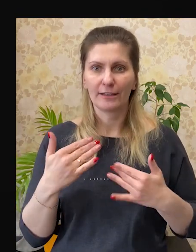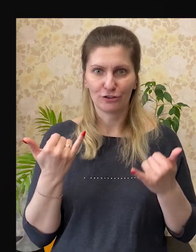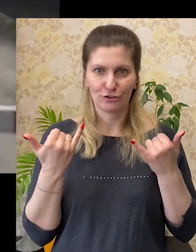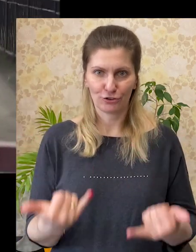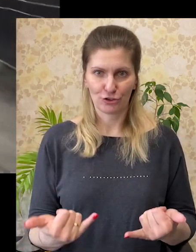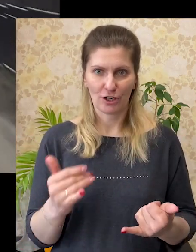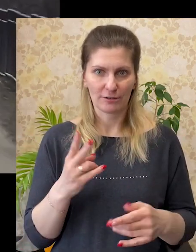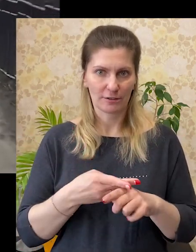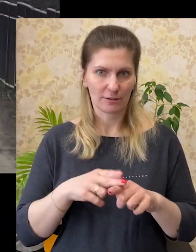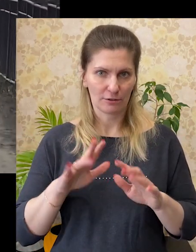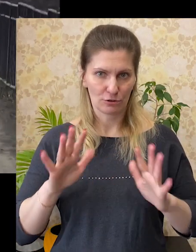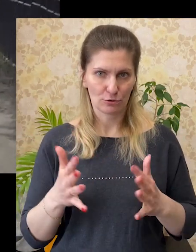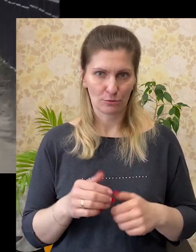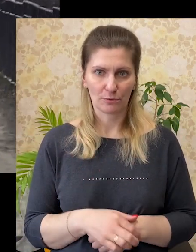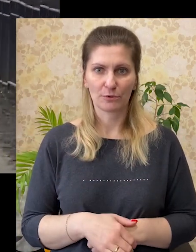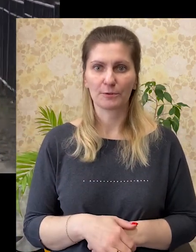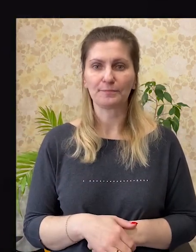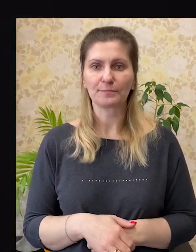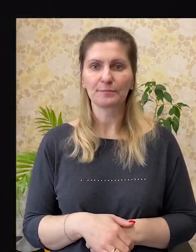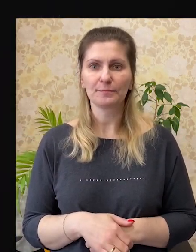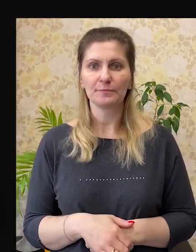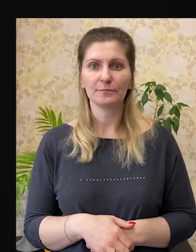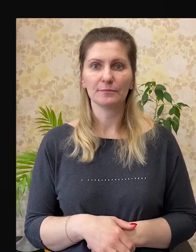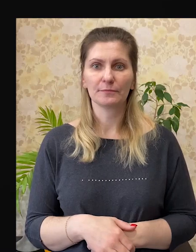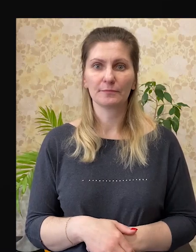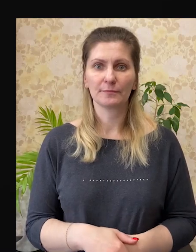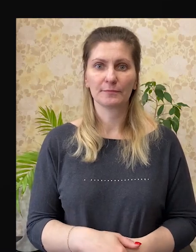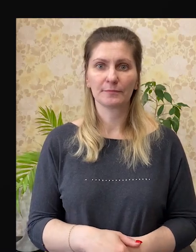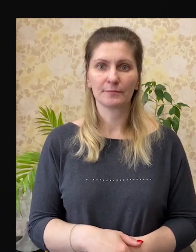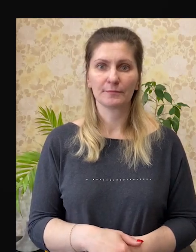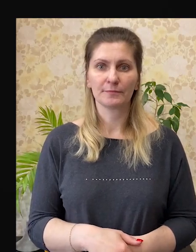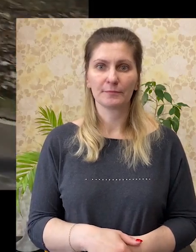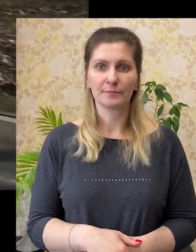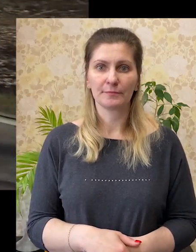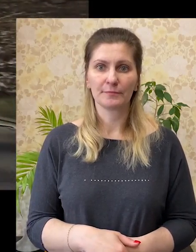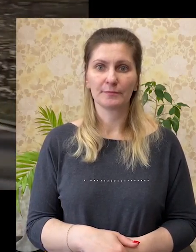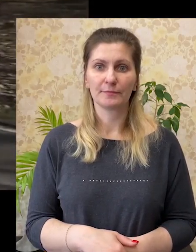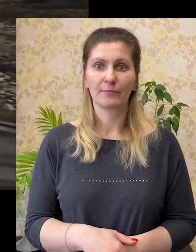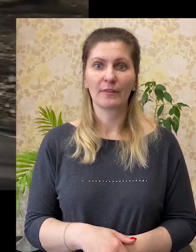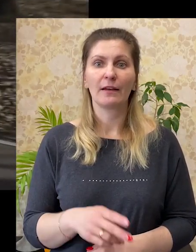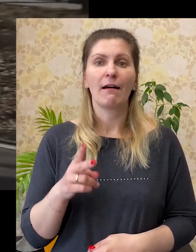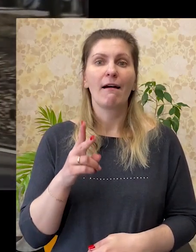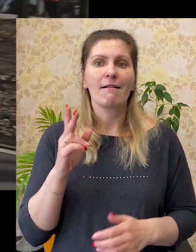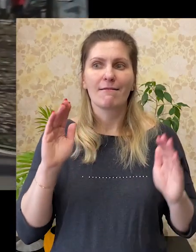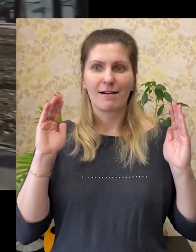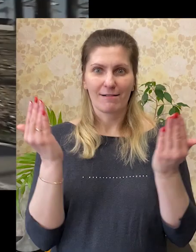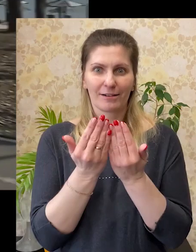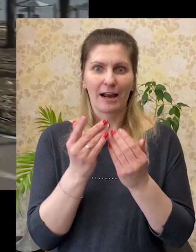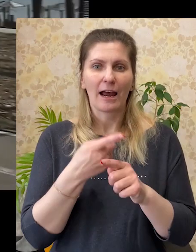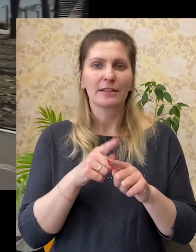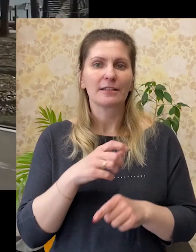сейчас, пока еще действительно не поздно. Официальных данных о том, сколько человек игнорировали правила самоизоляции, нет. Карантин — это самая необходимая